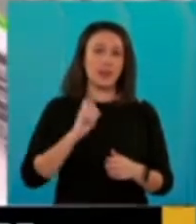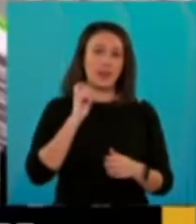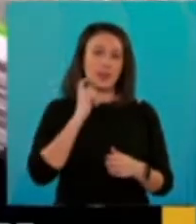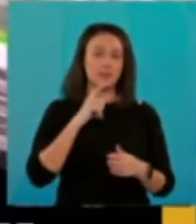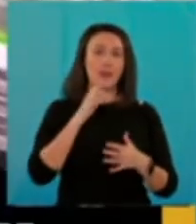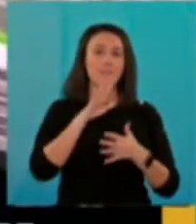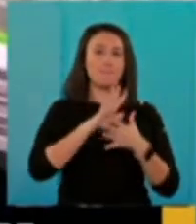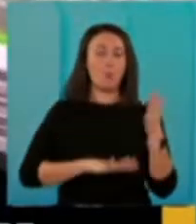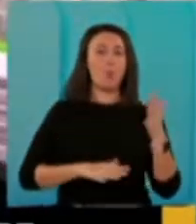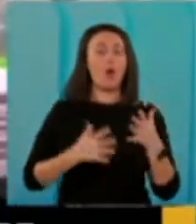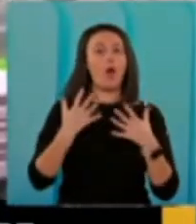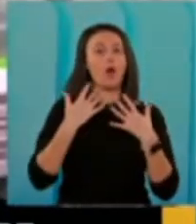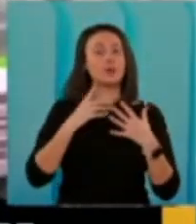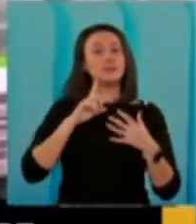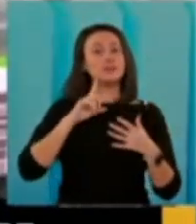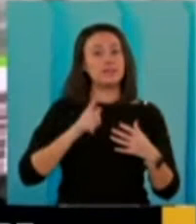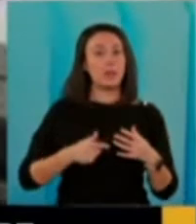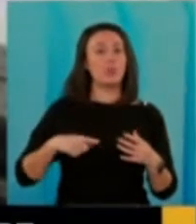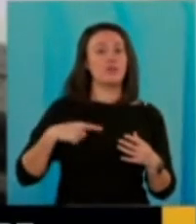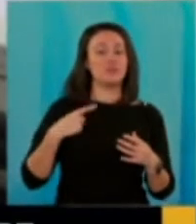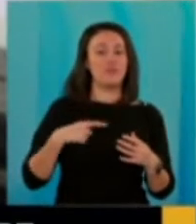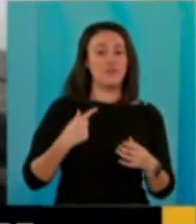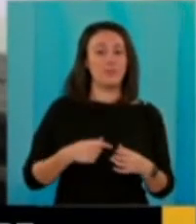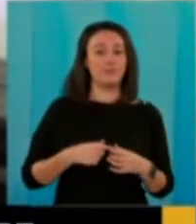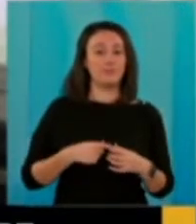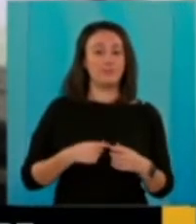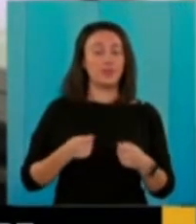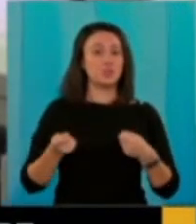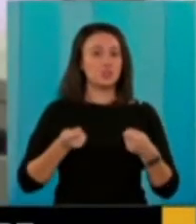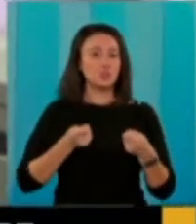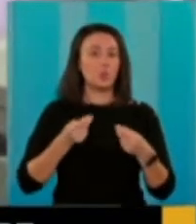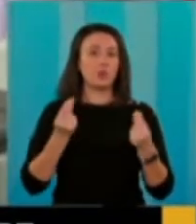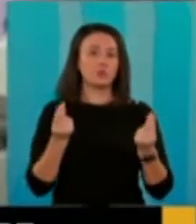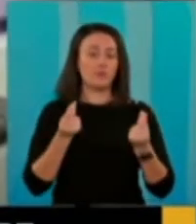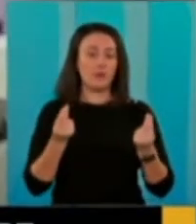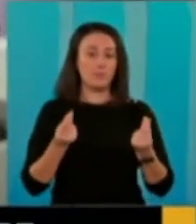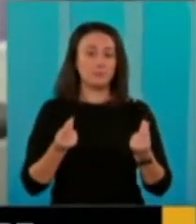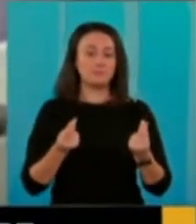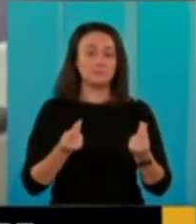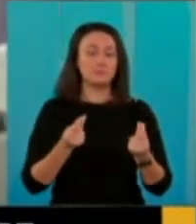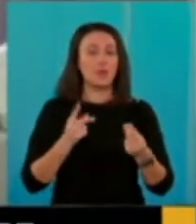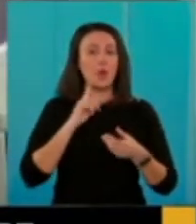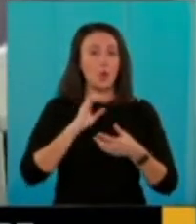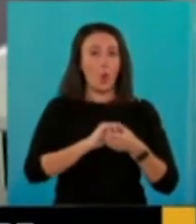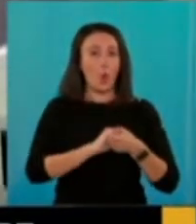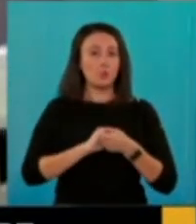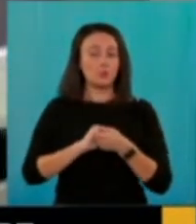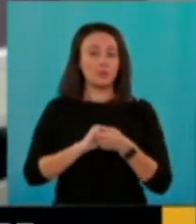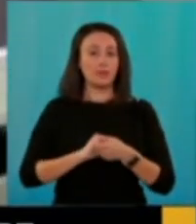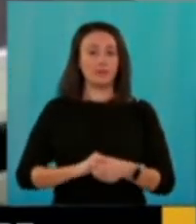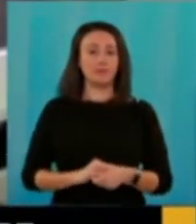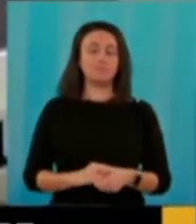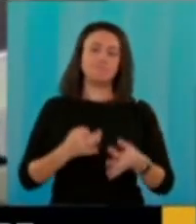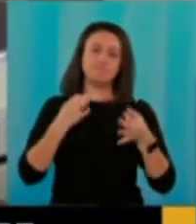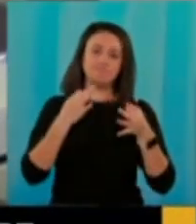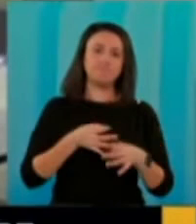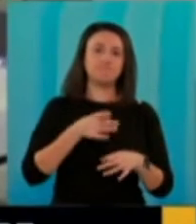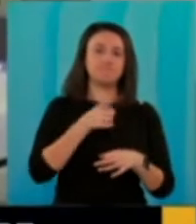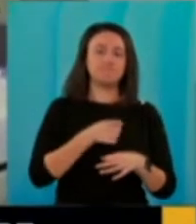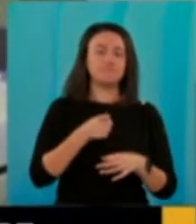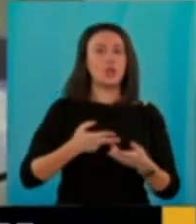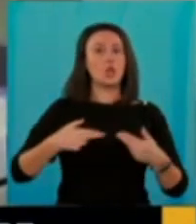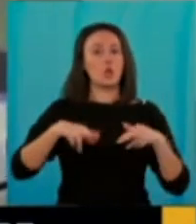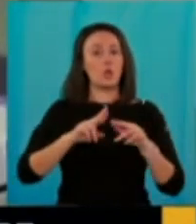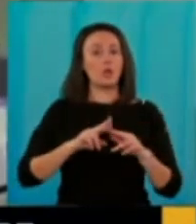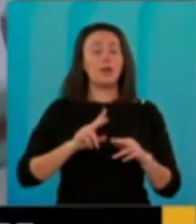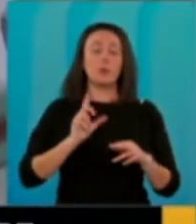de poluare a aerului trebuie să fie gestionate la nivel de comunitate. Sigur, fiecare din noi putem